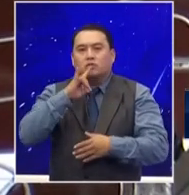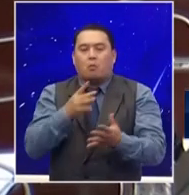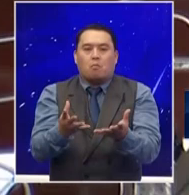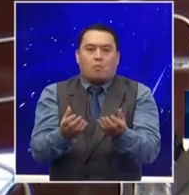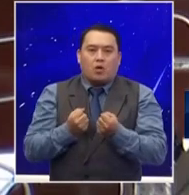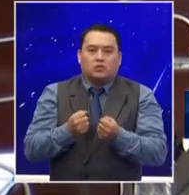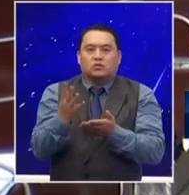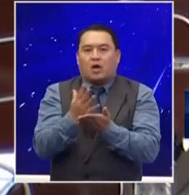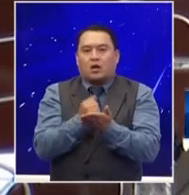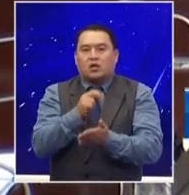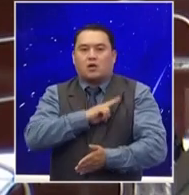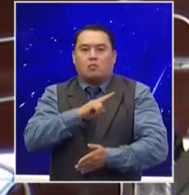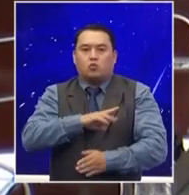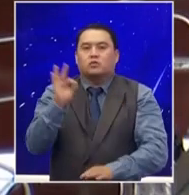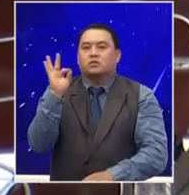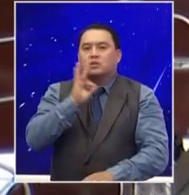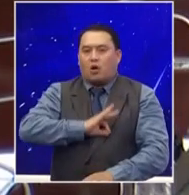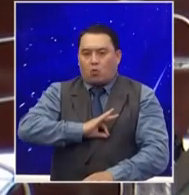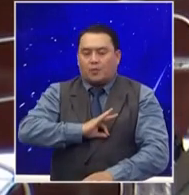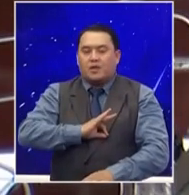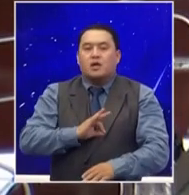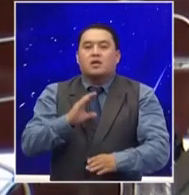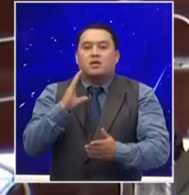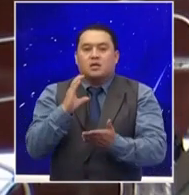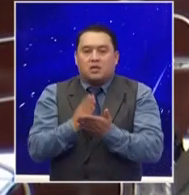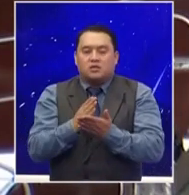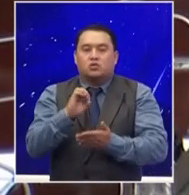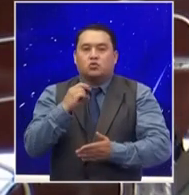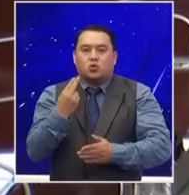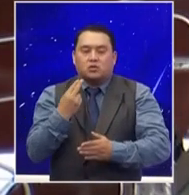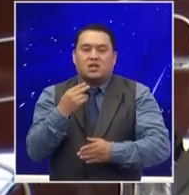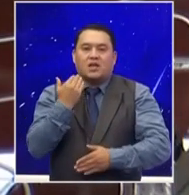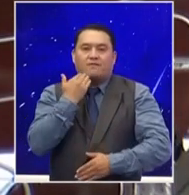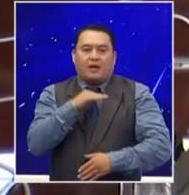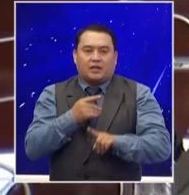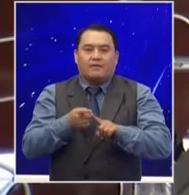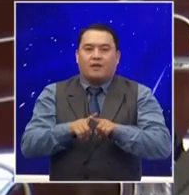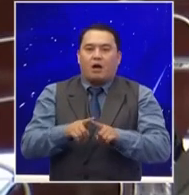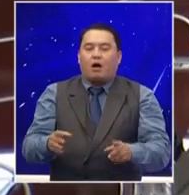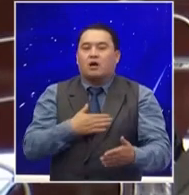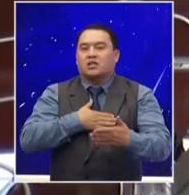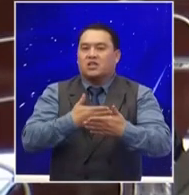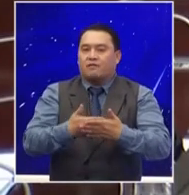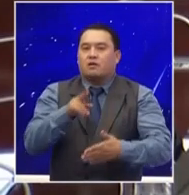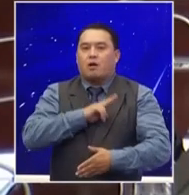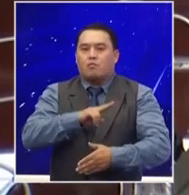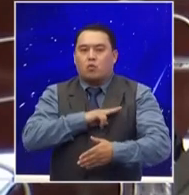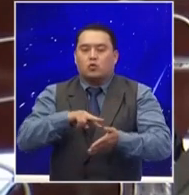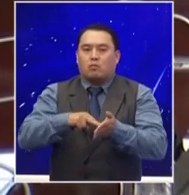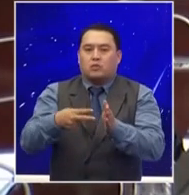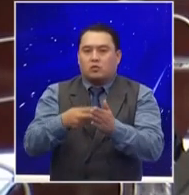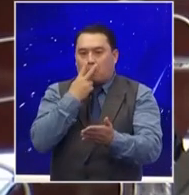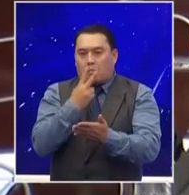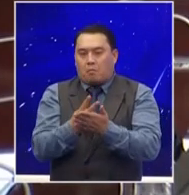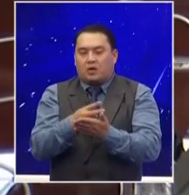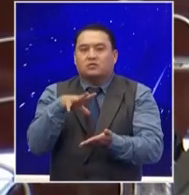получить и сохранить работу и доход, имеет существенный социально-экономический эффект. Поручаю акиматам активизировать работу по достижению плановых